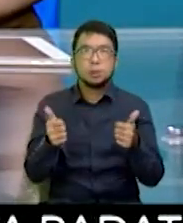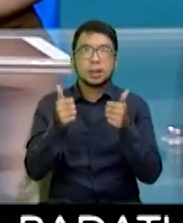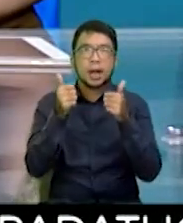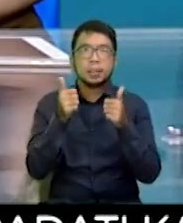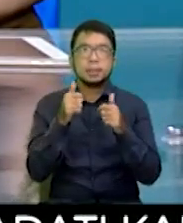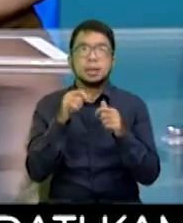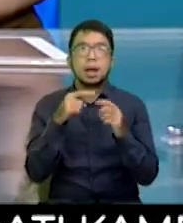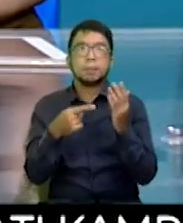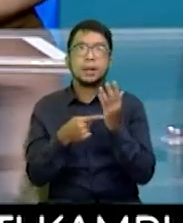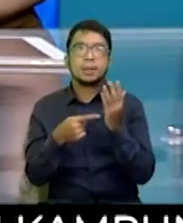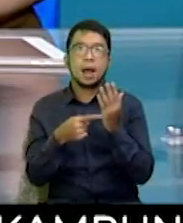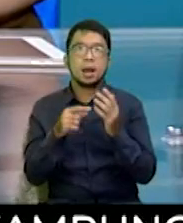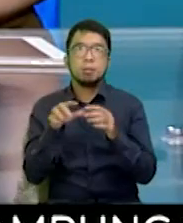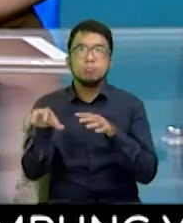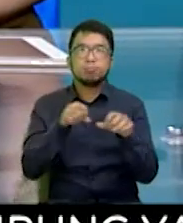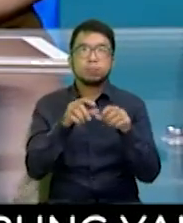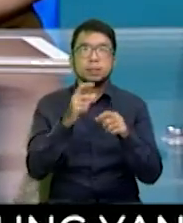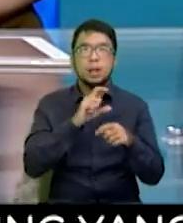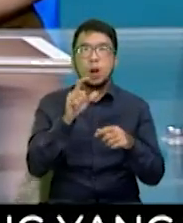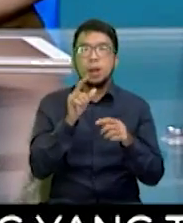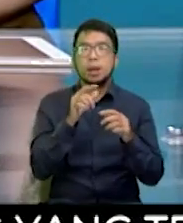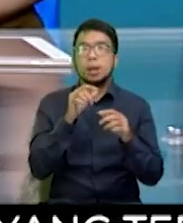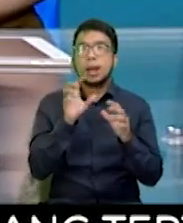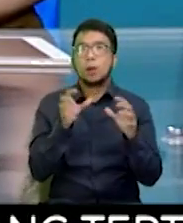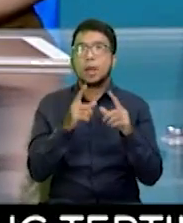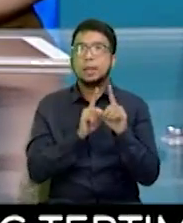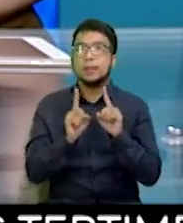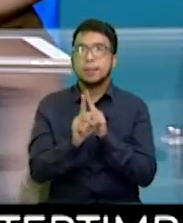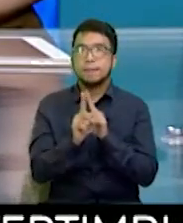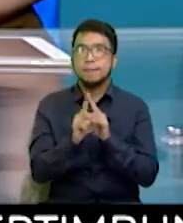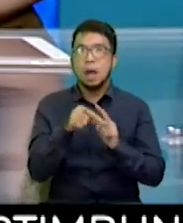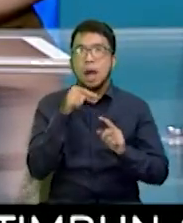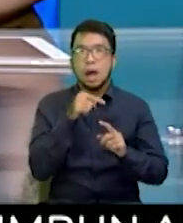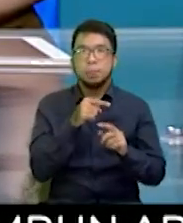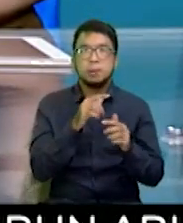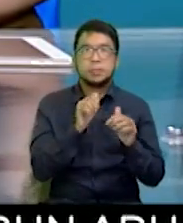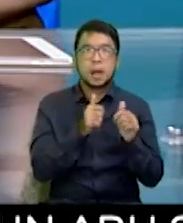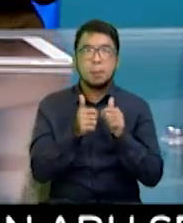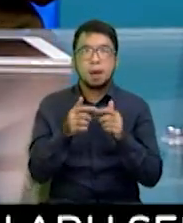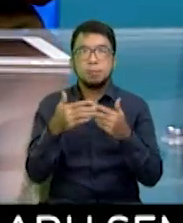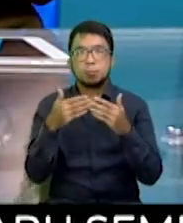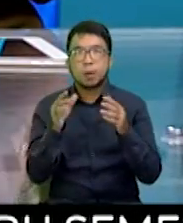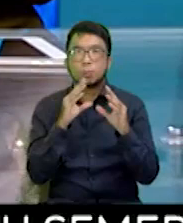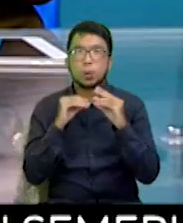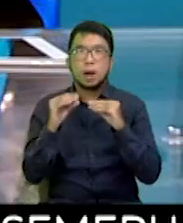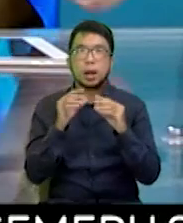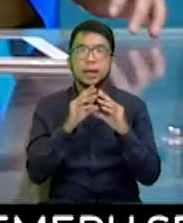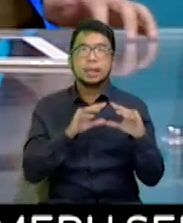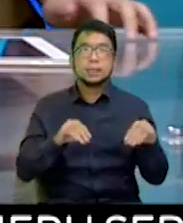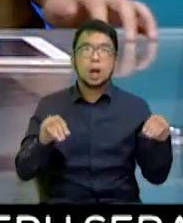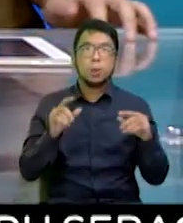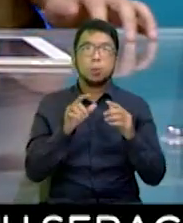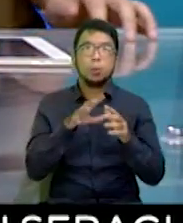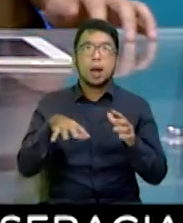dalam menjaring bakal calon anggota legislatif. Kesiapan ini dilakukan dengan menggelar musyawarah kerja wilayah untuk menyusun langkah dan